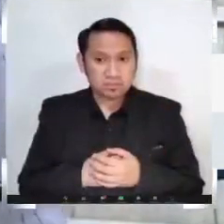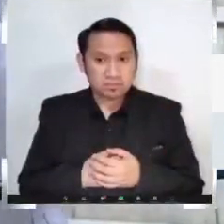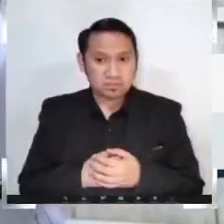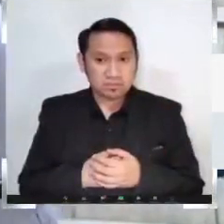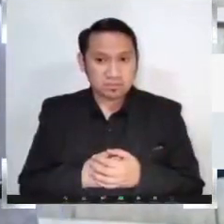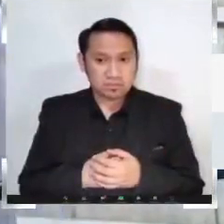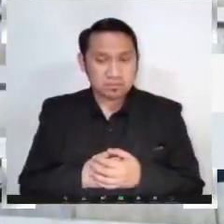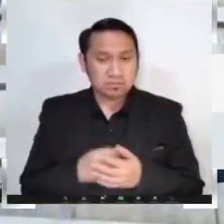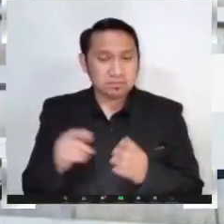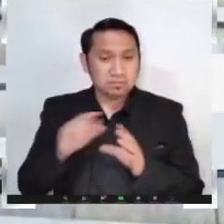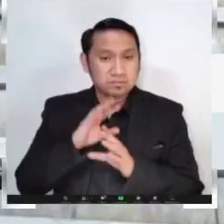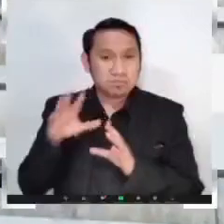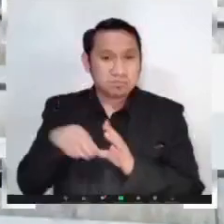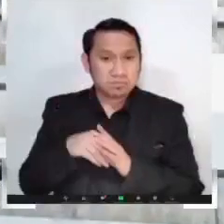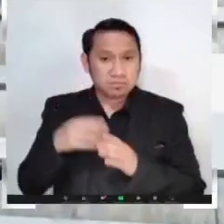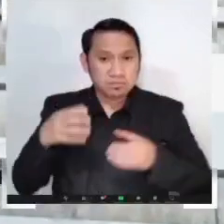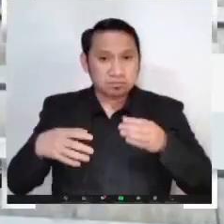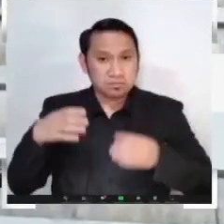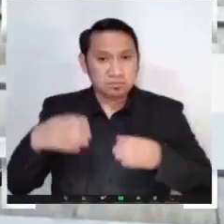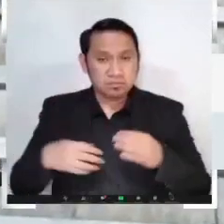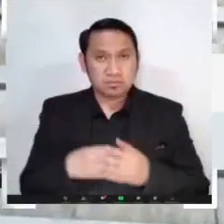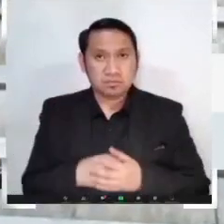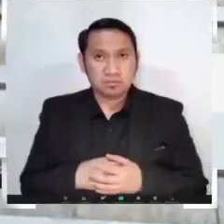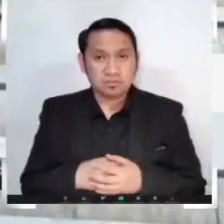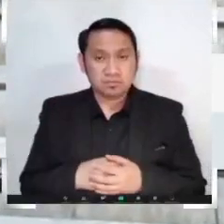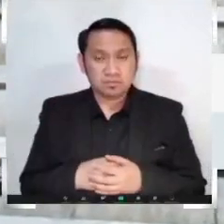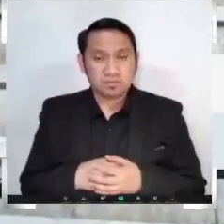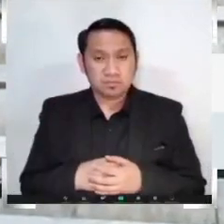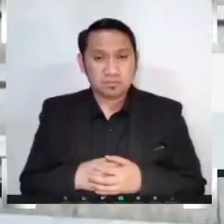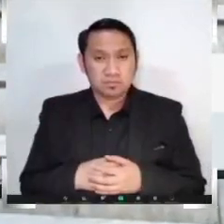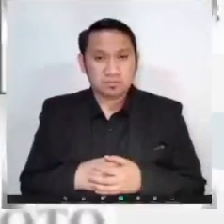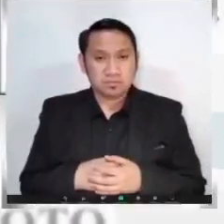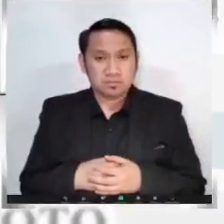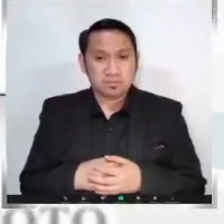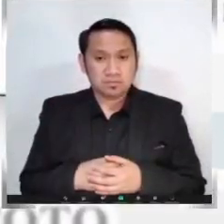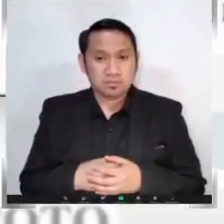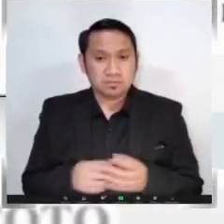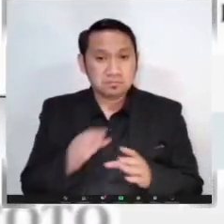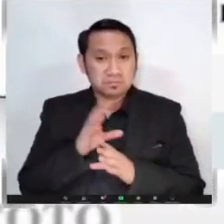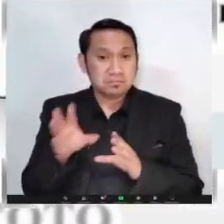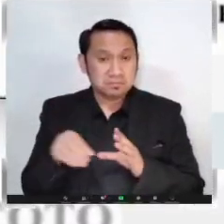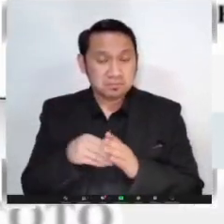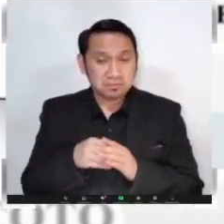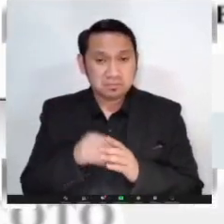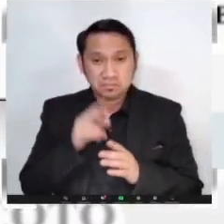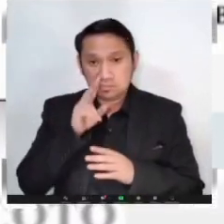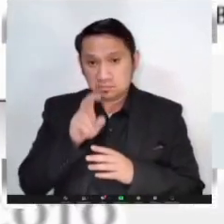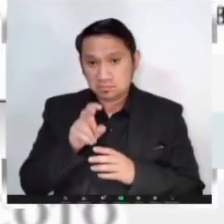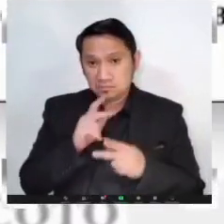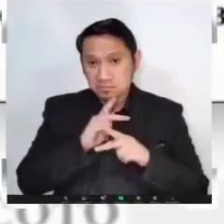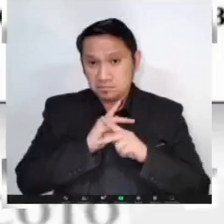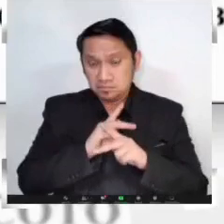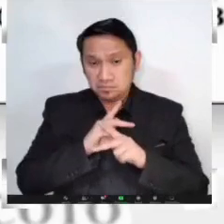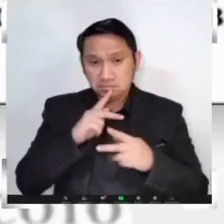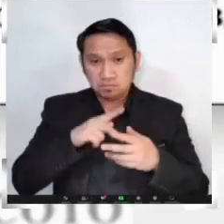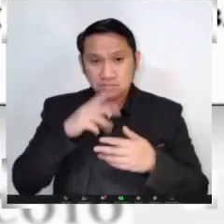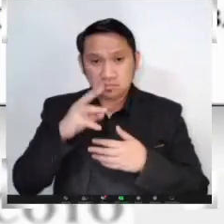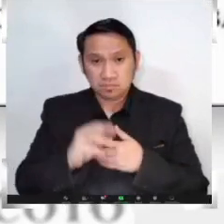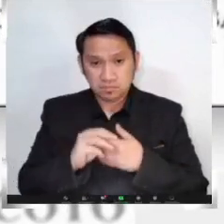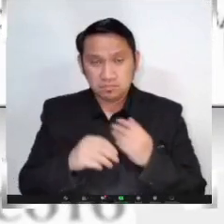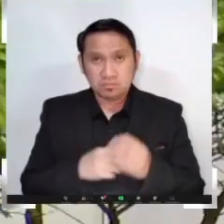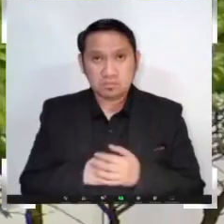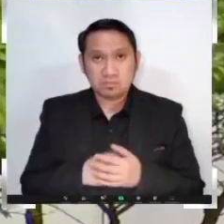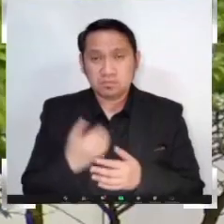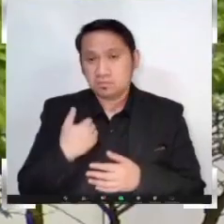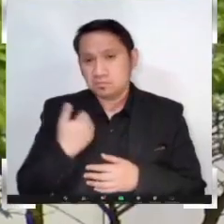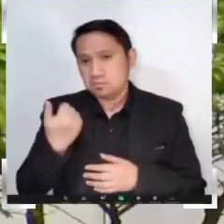involved dito sa kaso. So, nilagay sa witness protection program. Nasa BJMP custody ang isa pang middleman na si Christopher